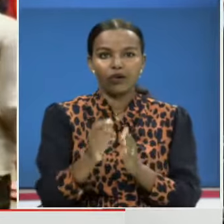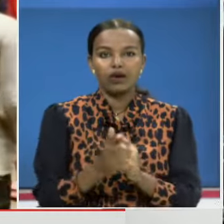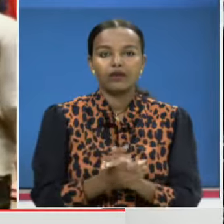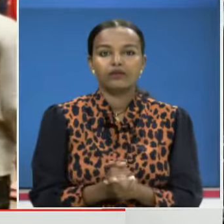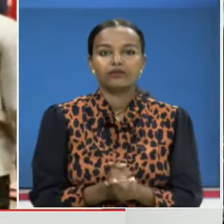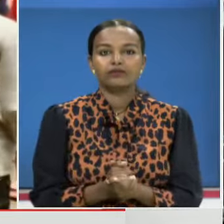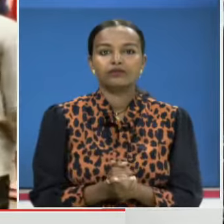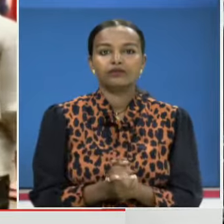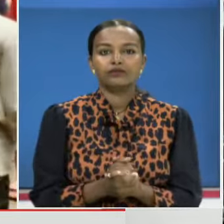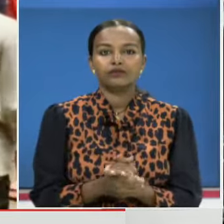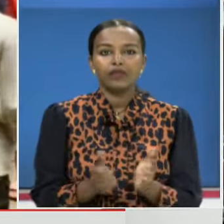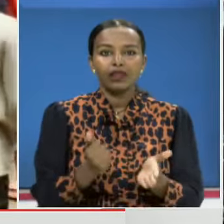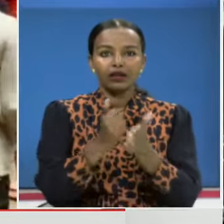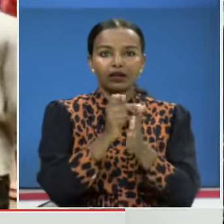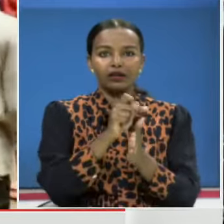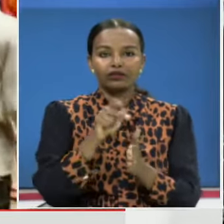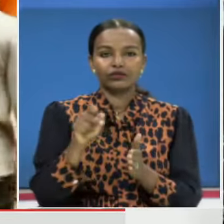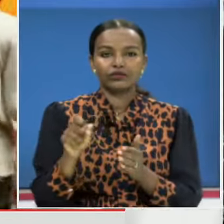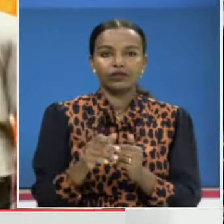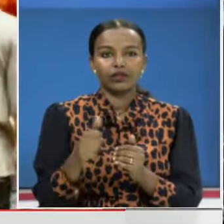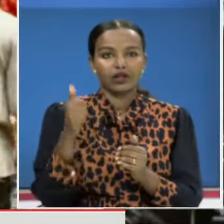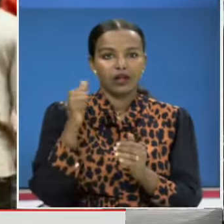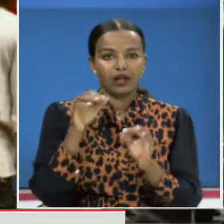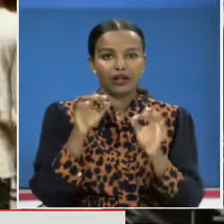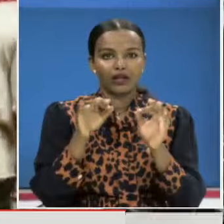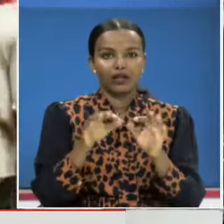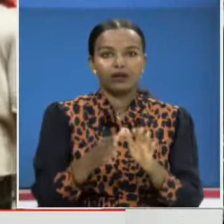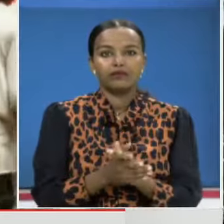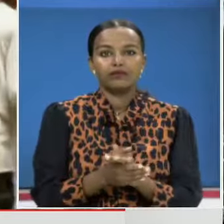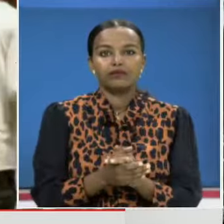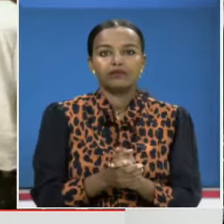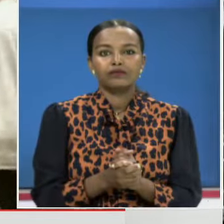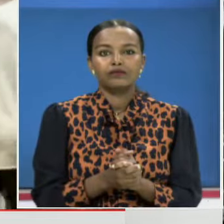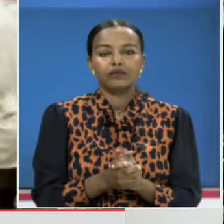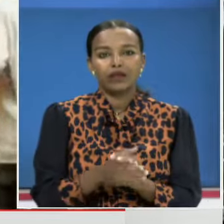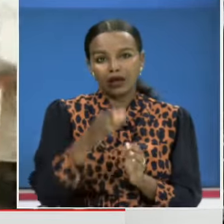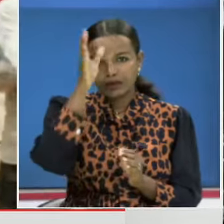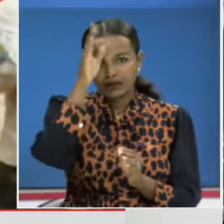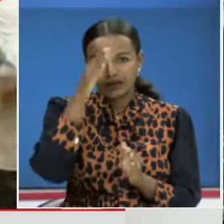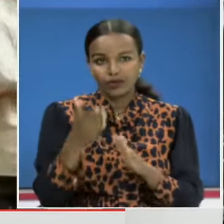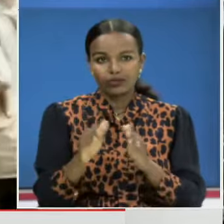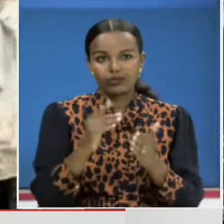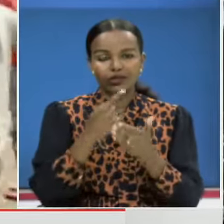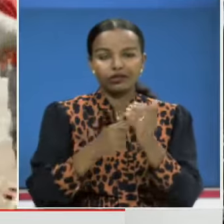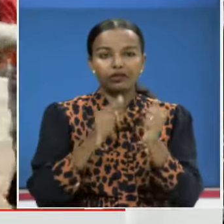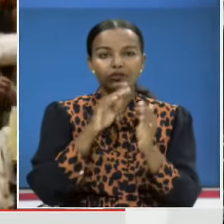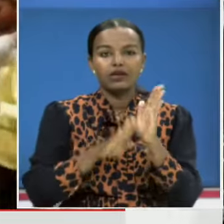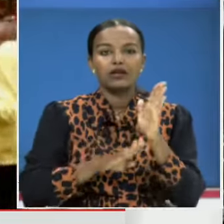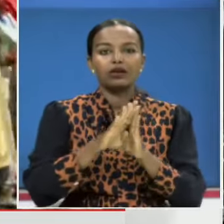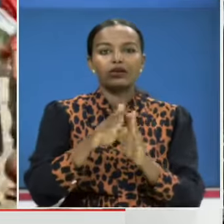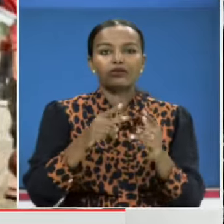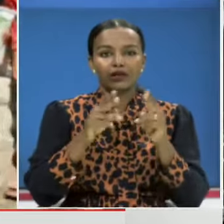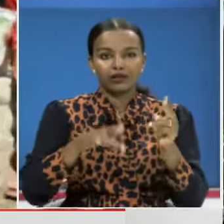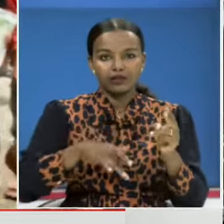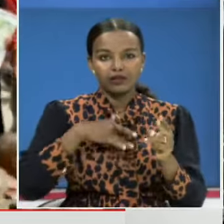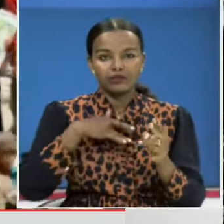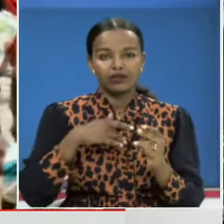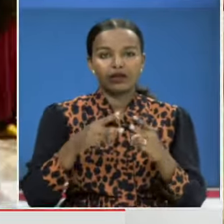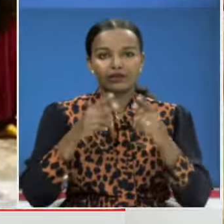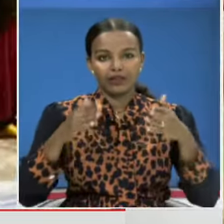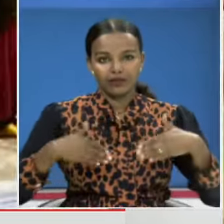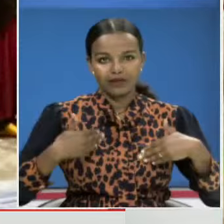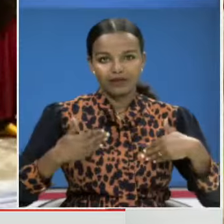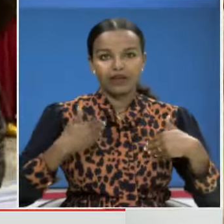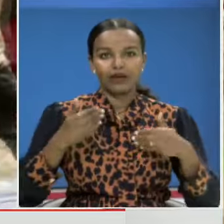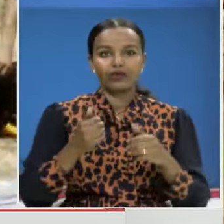እንጂ እኛ በሌላ ነገር ምንም ነገር ክንድረግ የለንም። አባታቸውን አጥተዋል። የትሞች ነው የምናሳድገው። በጣም ደስ ተሰምቶና ልጆቻችን በዙ ይደሰታሉ ማለት